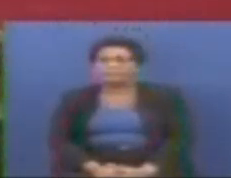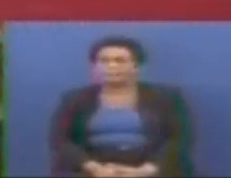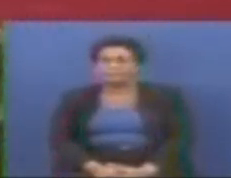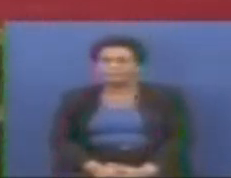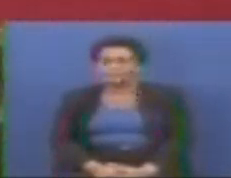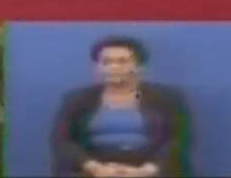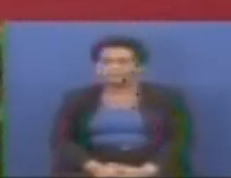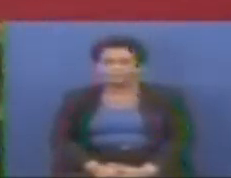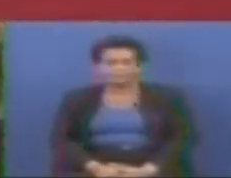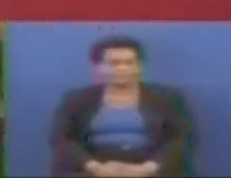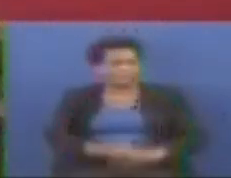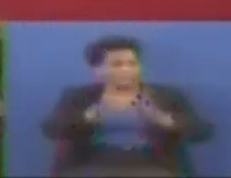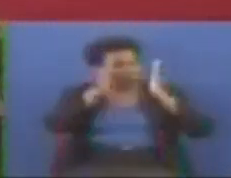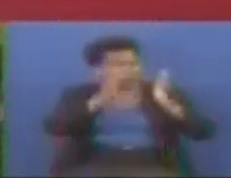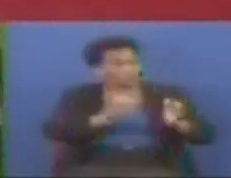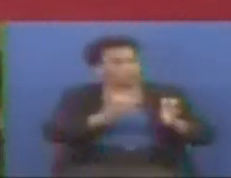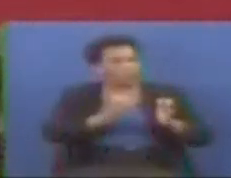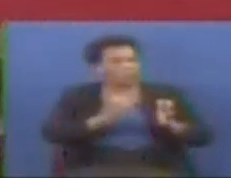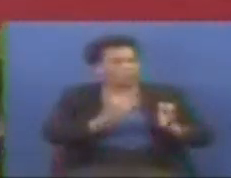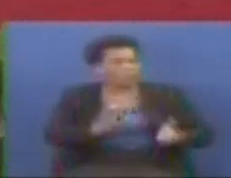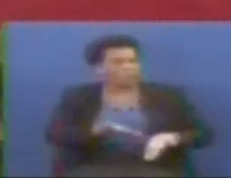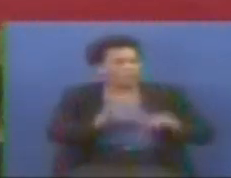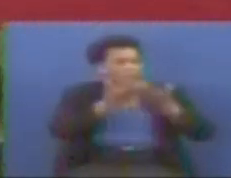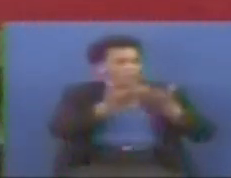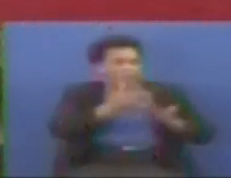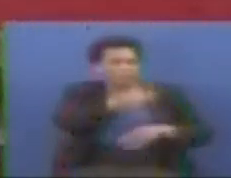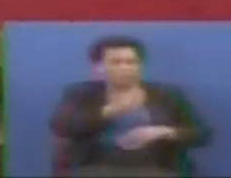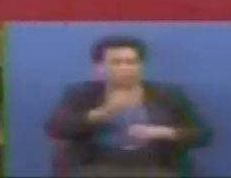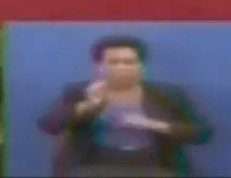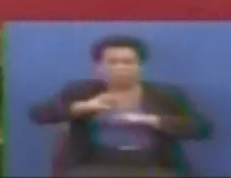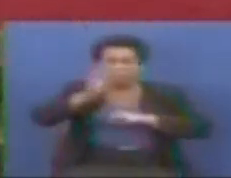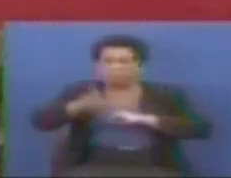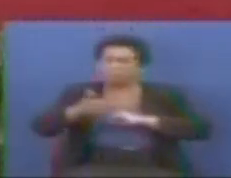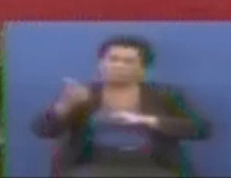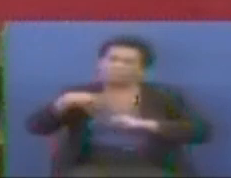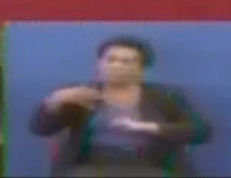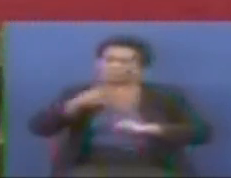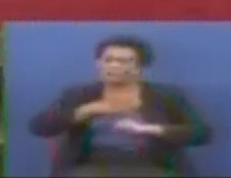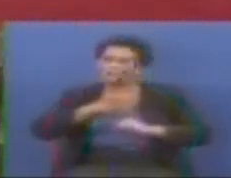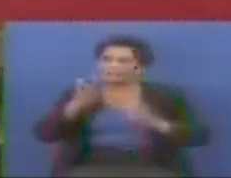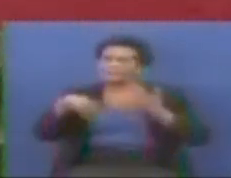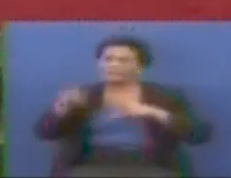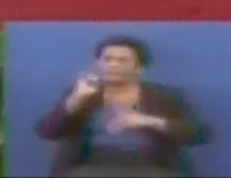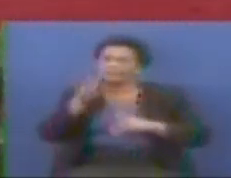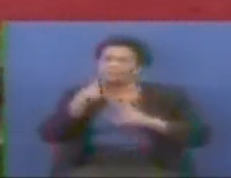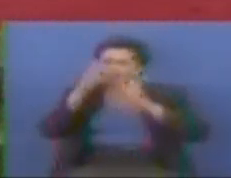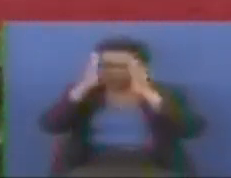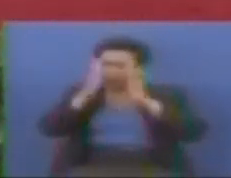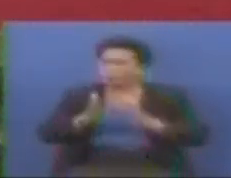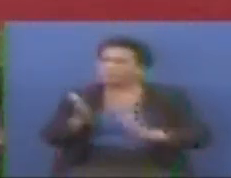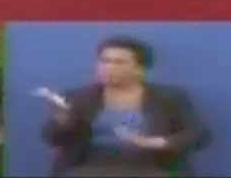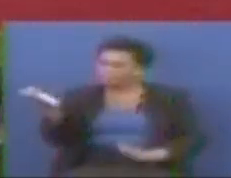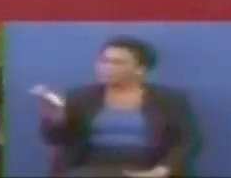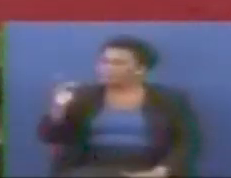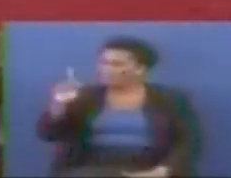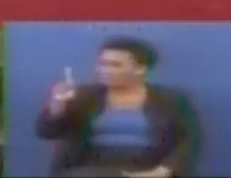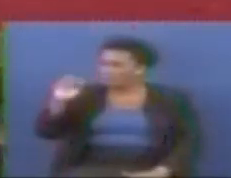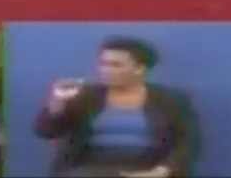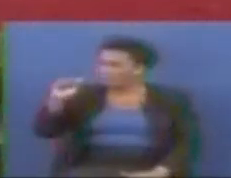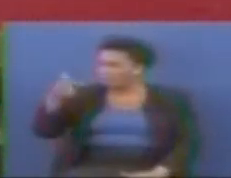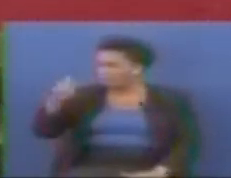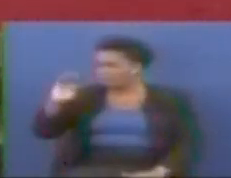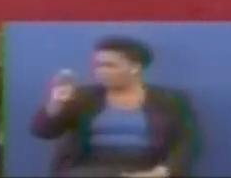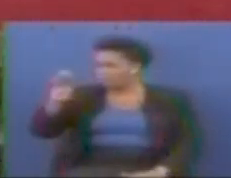ajali ama ilikuwa imeibiwa, imepatikana, itakuwa kama kielelezo, lakini makosa ya amebeba